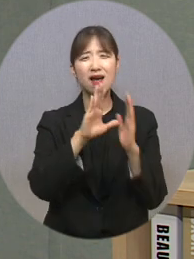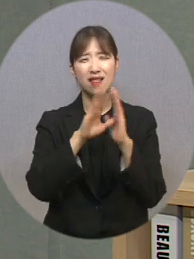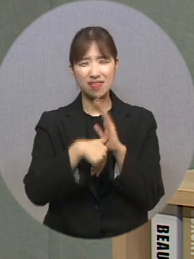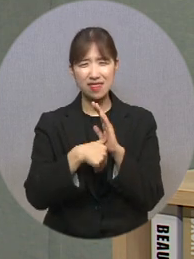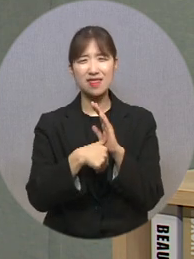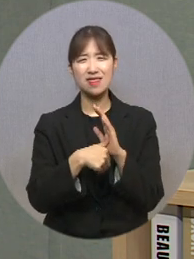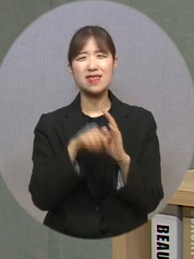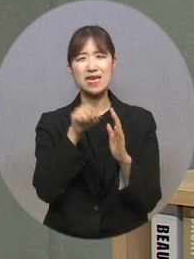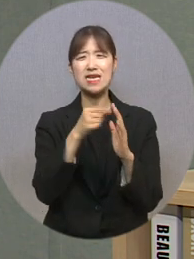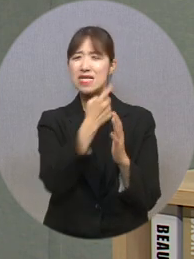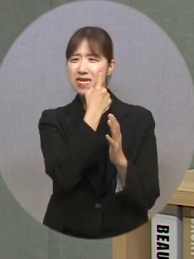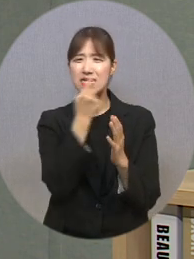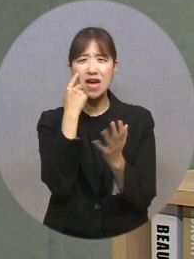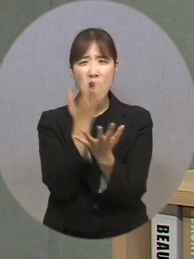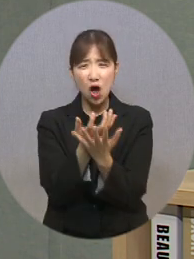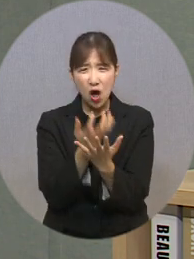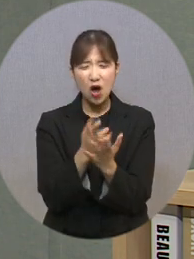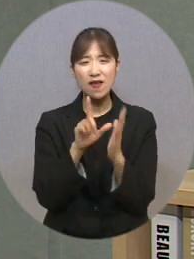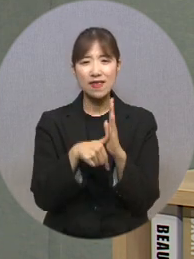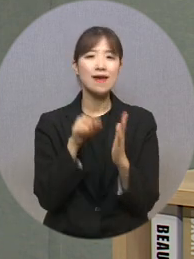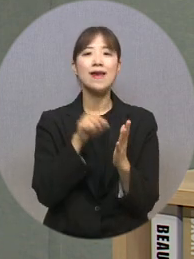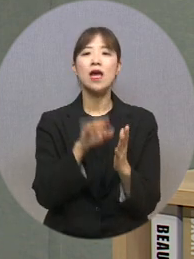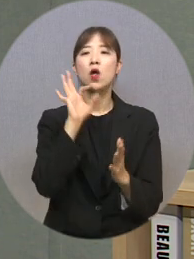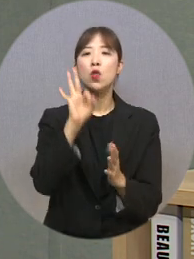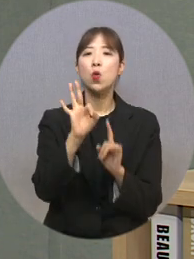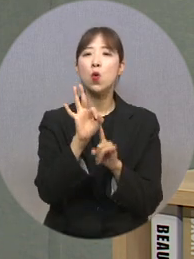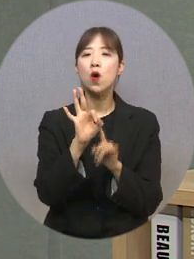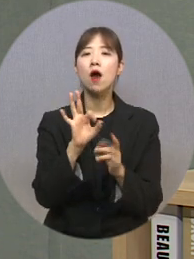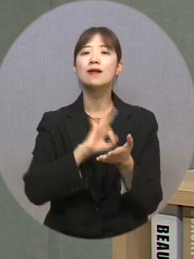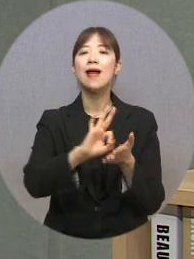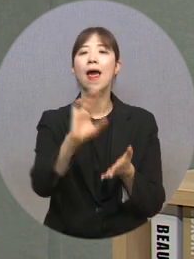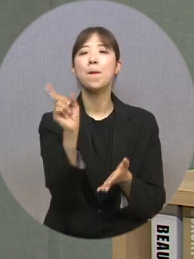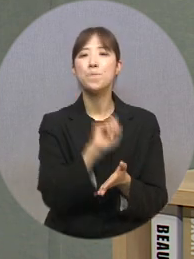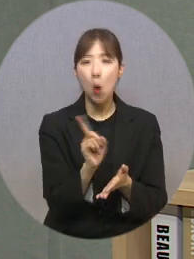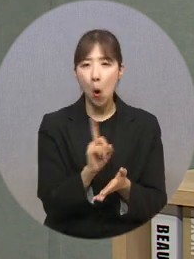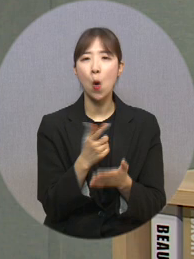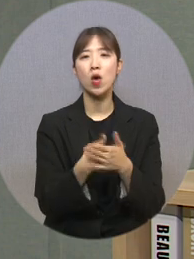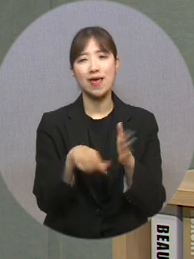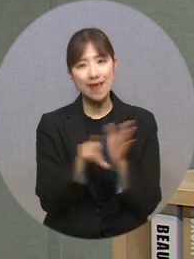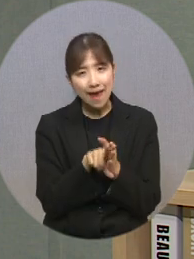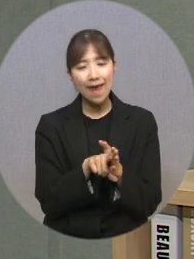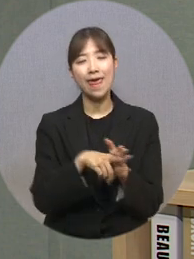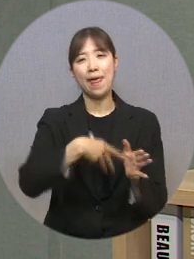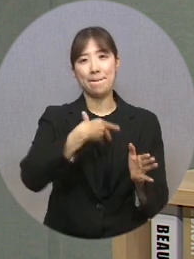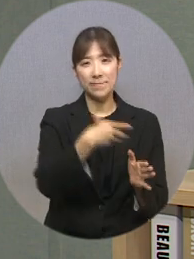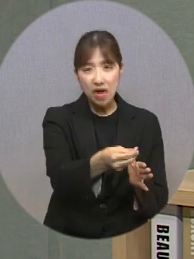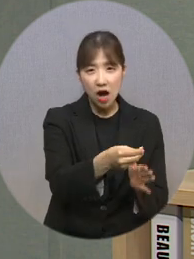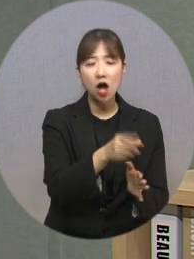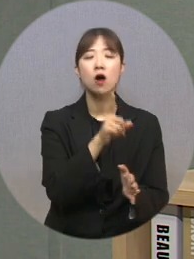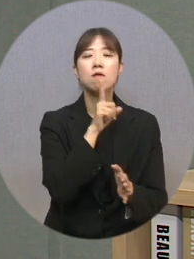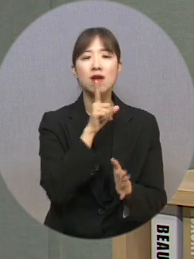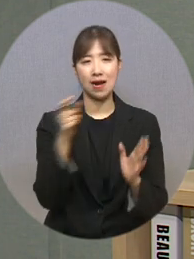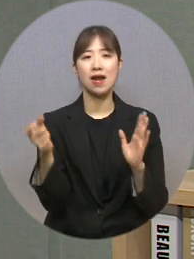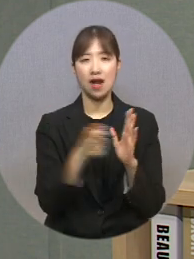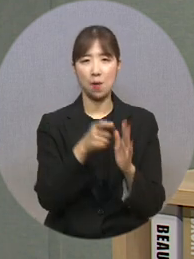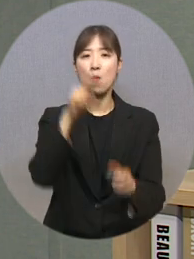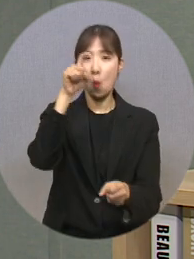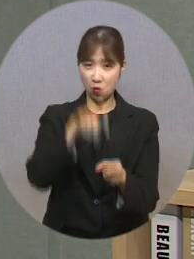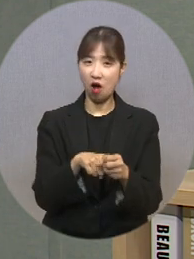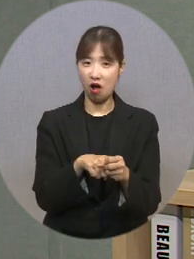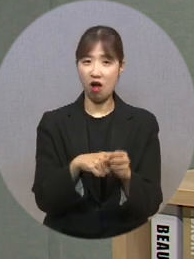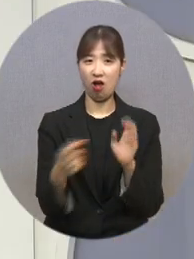차용증을 받더라도 용도를 꼭 꼭 어디에 쓰기 위해서 내가 돈을 빌린다. 그렇죠. 예. 차용의